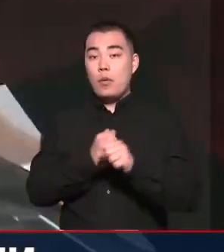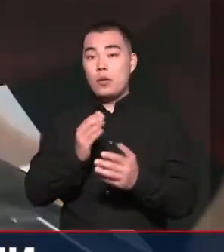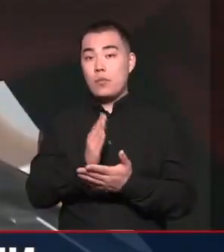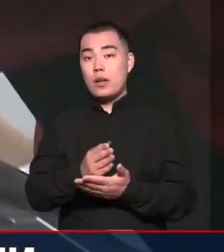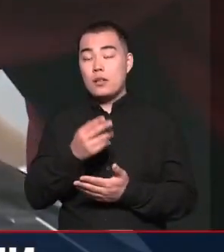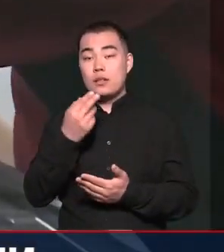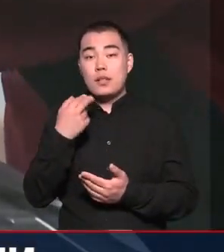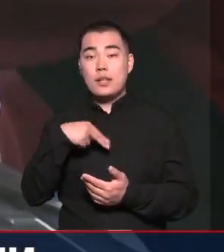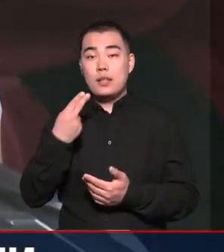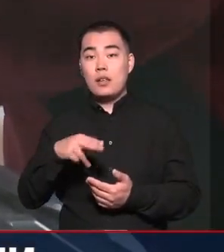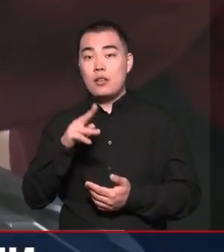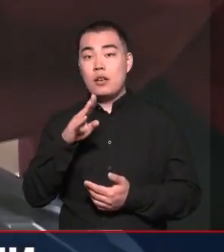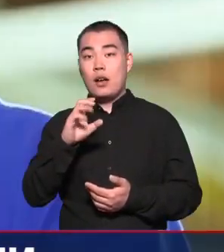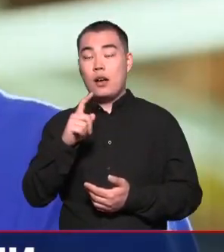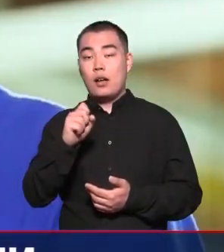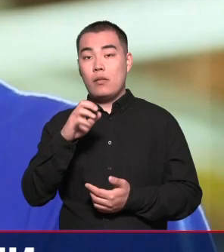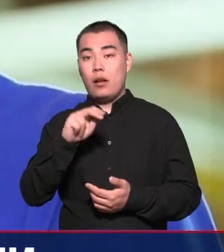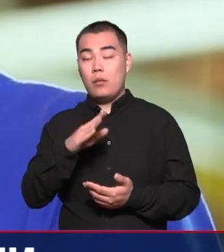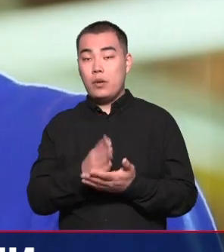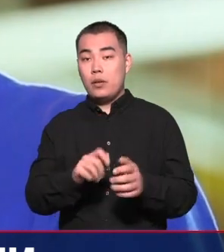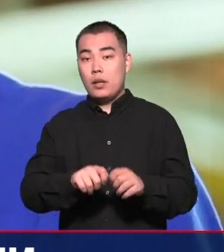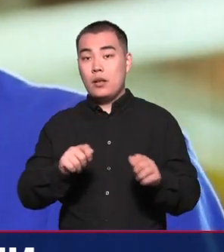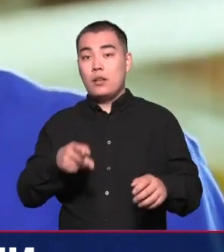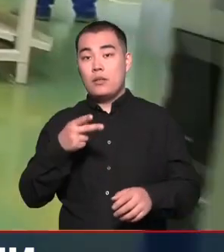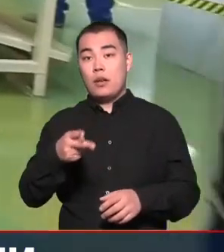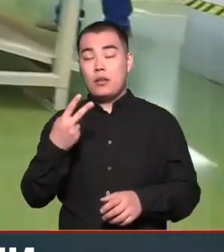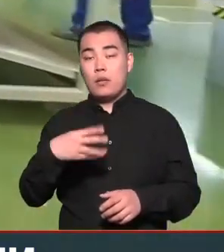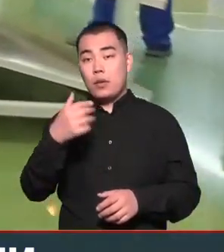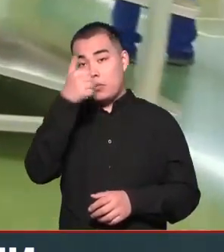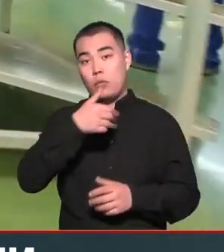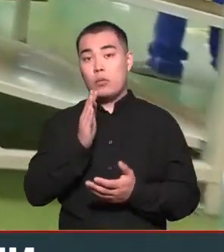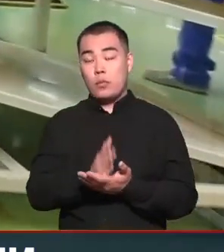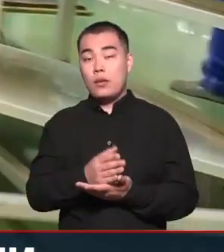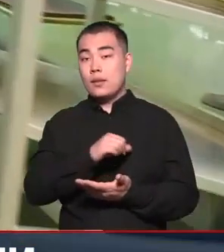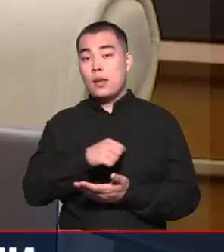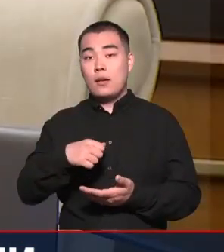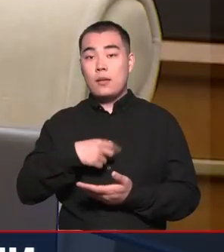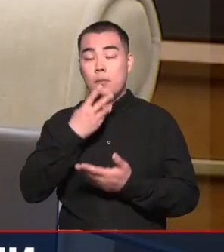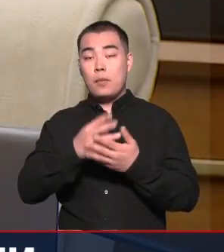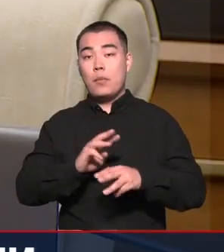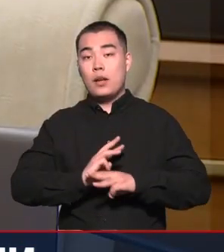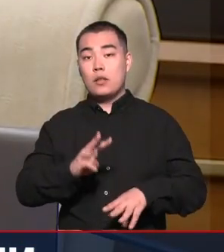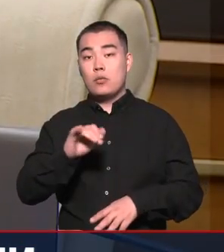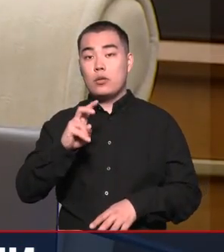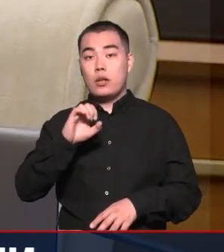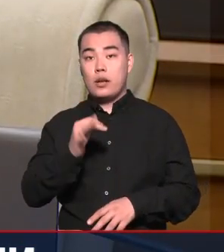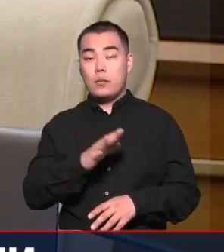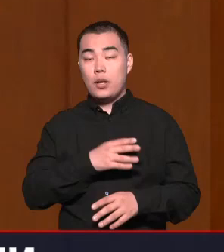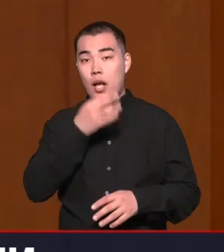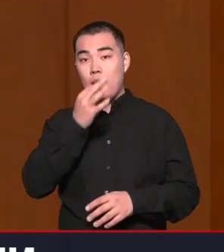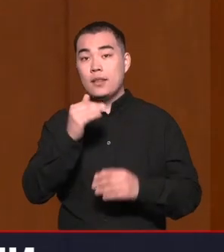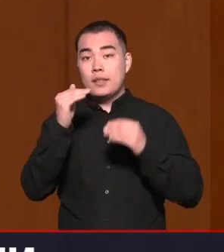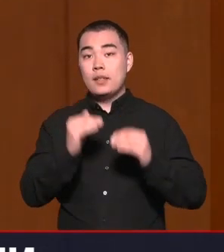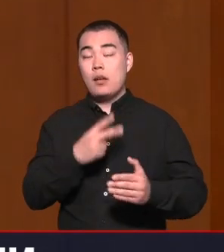как «Чинган», «Черри», «Хавал». Их запуск планируется к 2025 году. В свою очередь, мажилисмен Нуртай Сабильянов заявил о